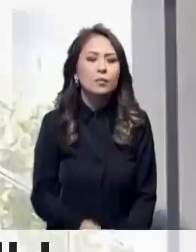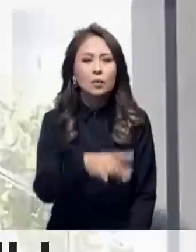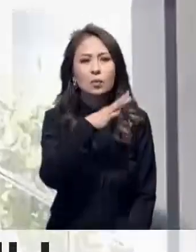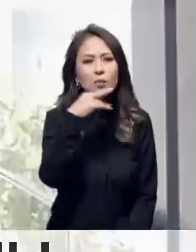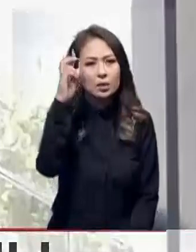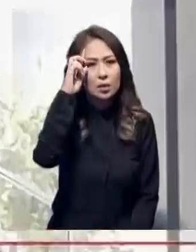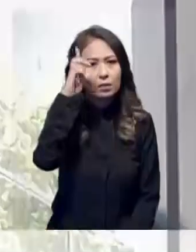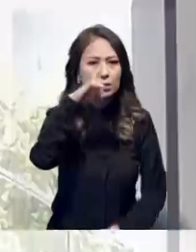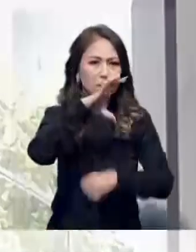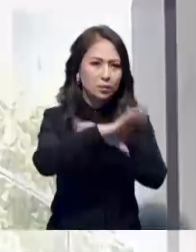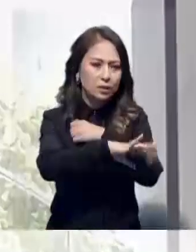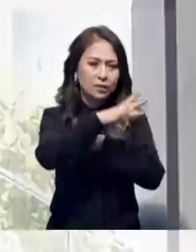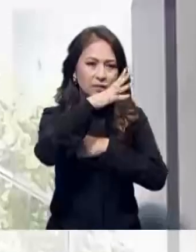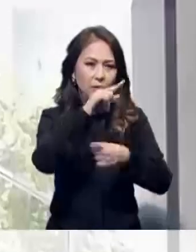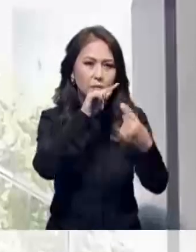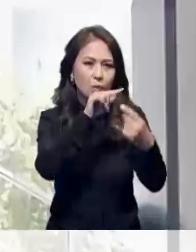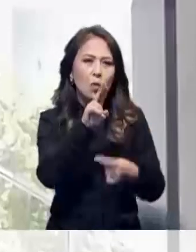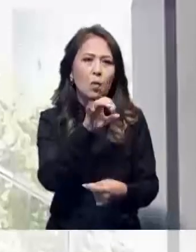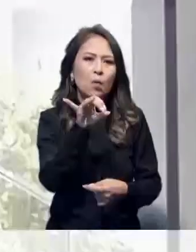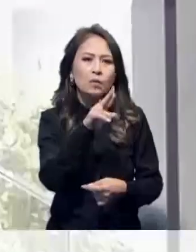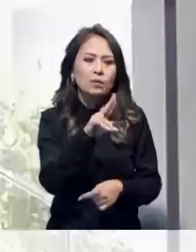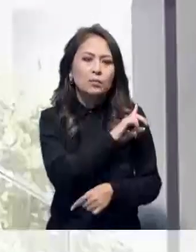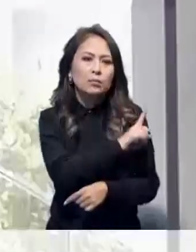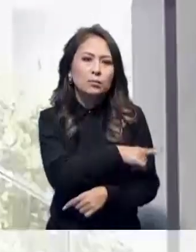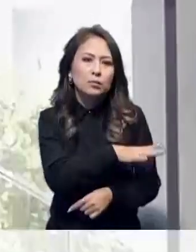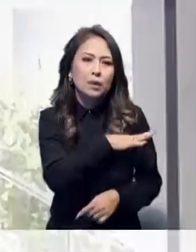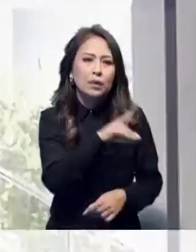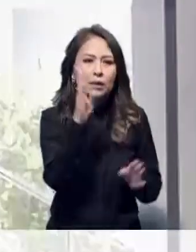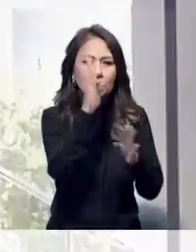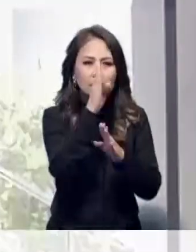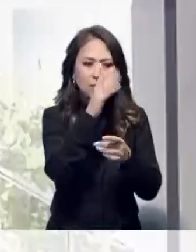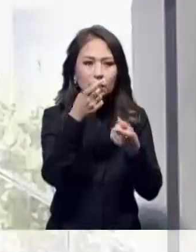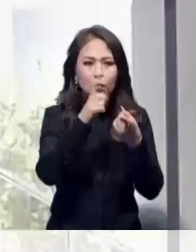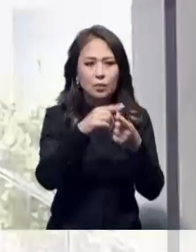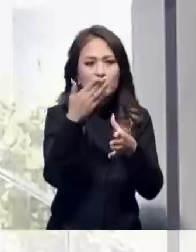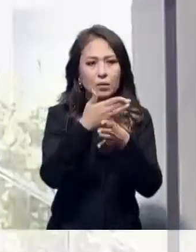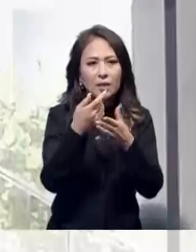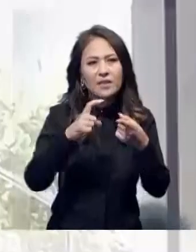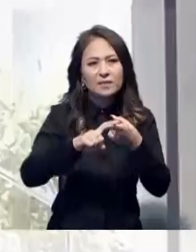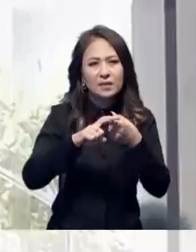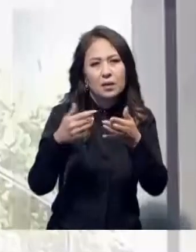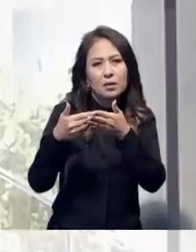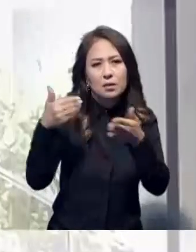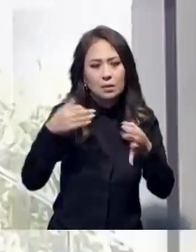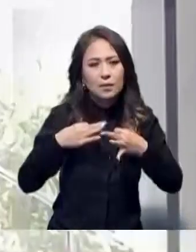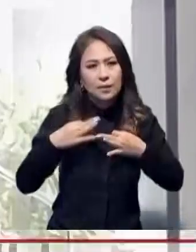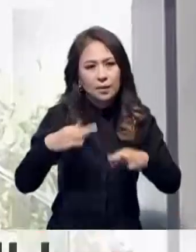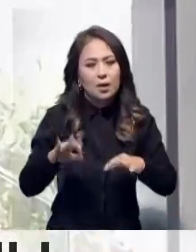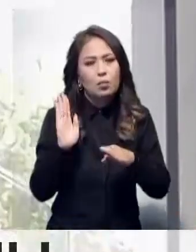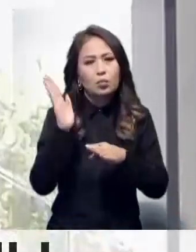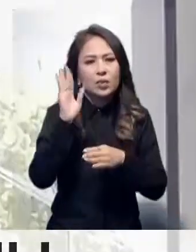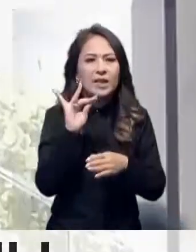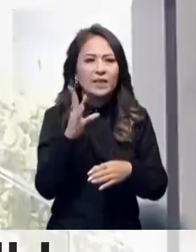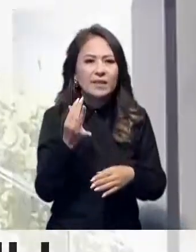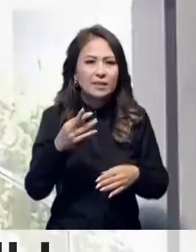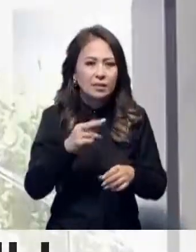Көптеген елде соңғы жылдары ковидке қарсы сақтық шаралары күшейтілді. Клиникалық көмек, инфекциялардың алдын алу болашаққа салынған инвестиция.